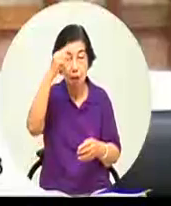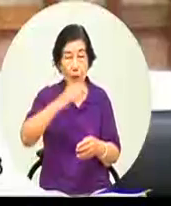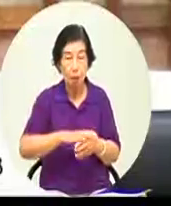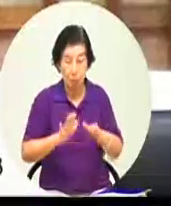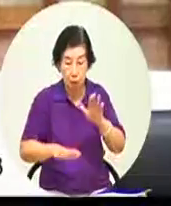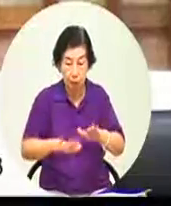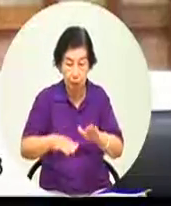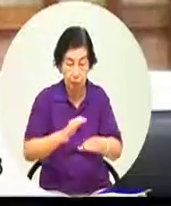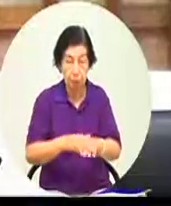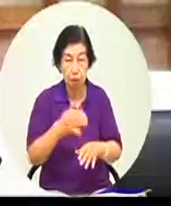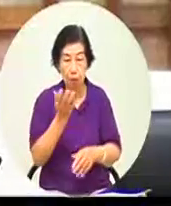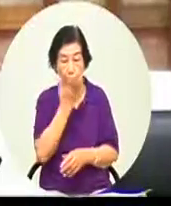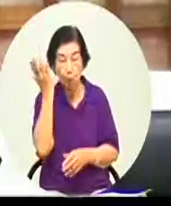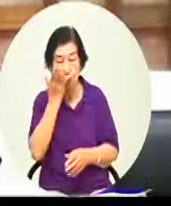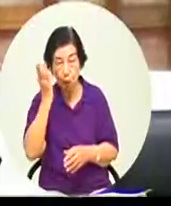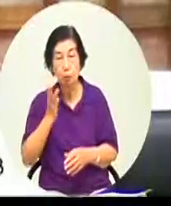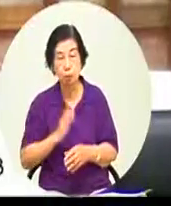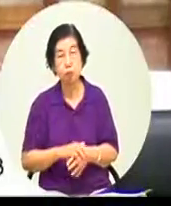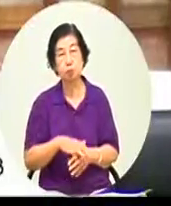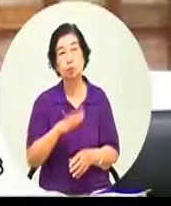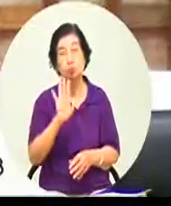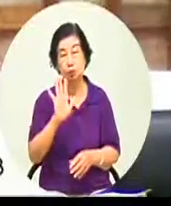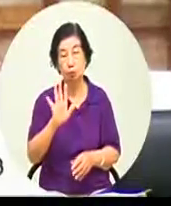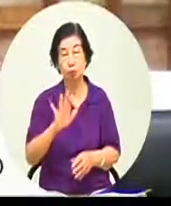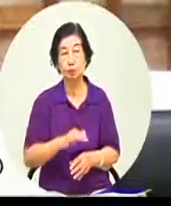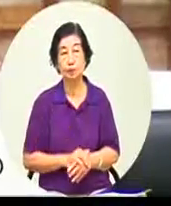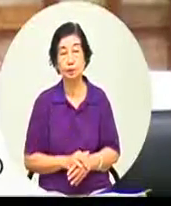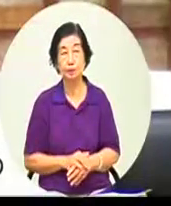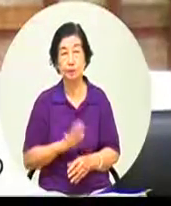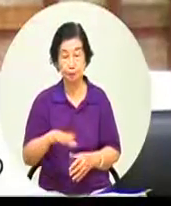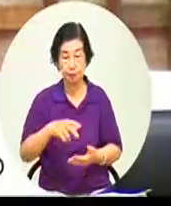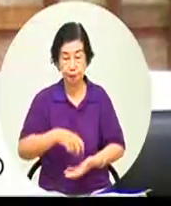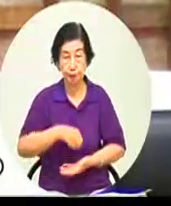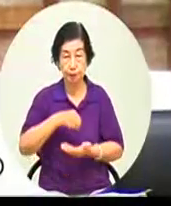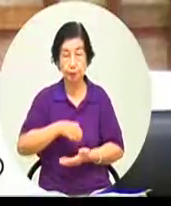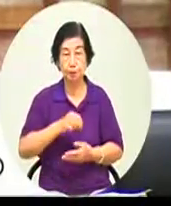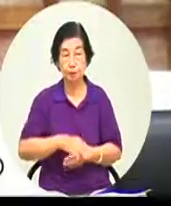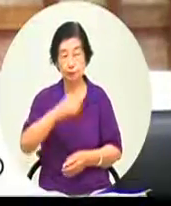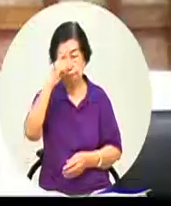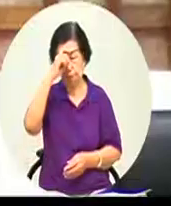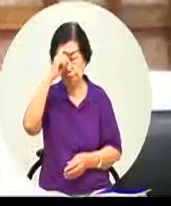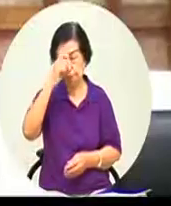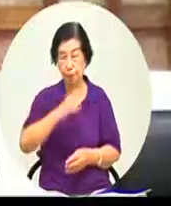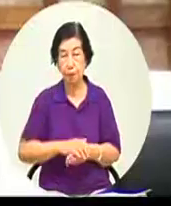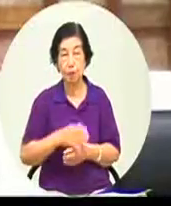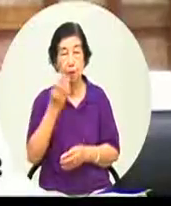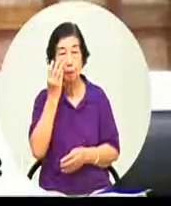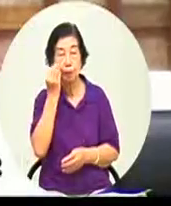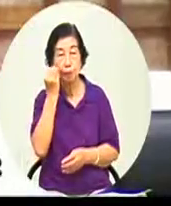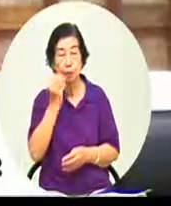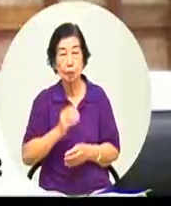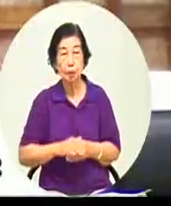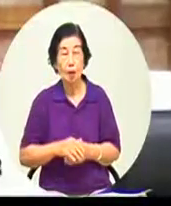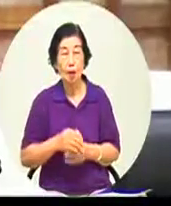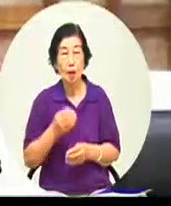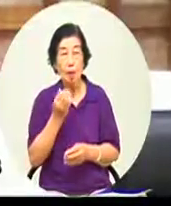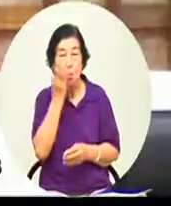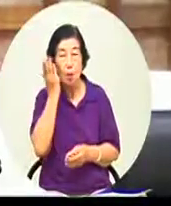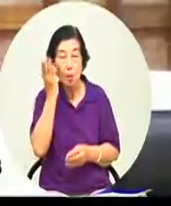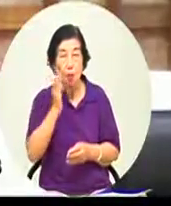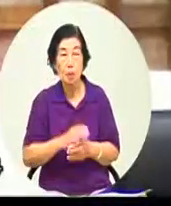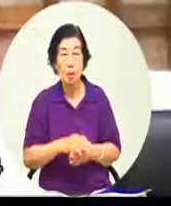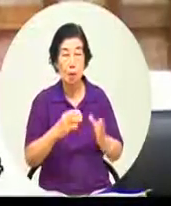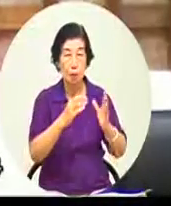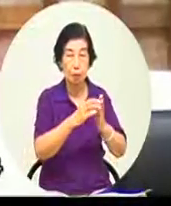好。我希望本席在这边所提出来的这个，希望啊、我们观光局能够深入我